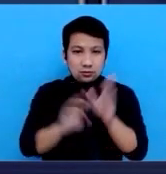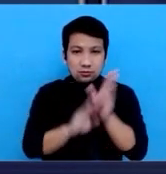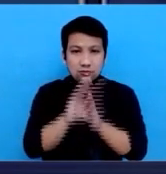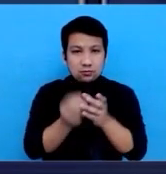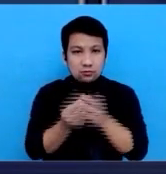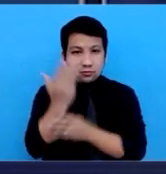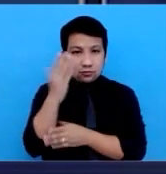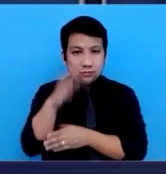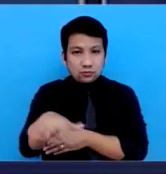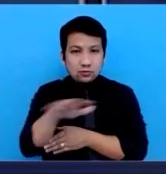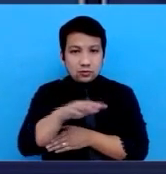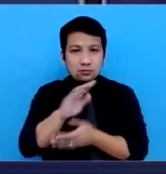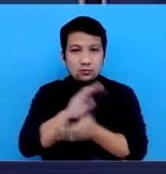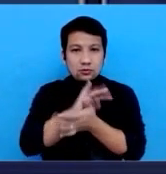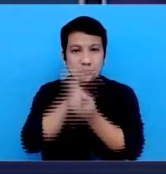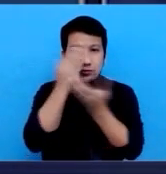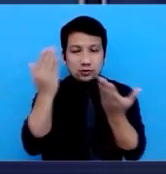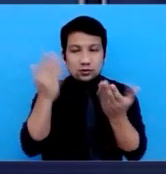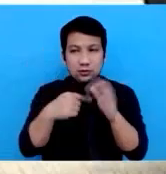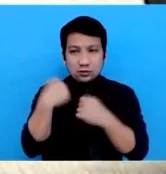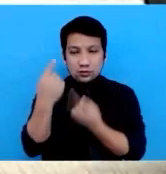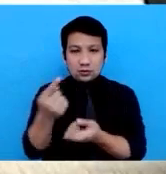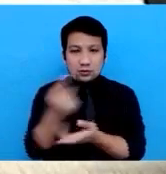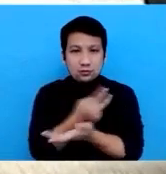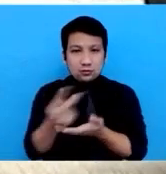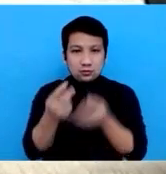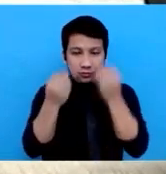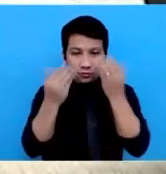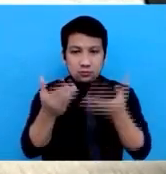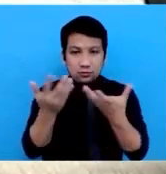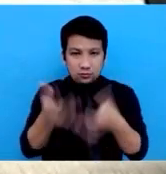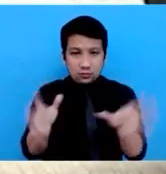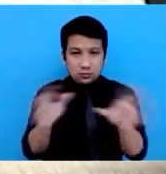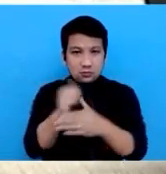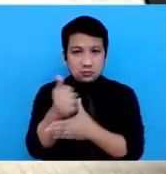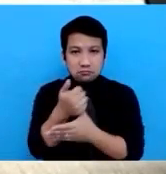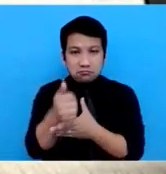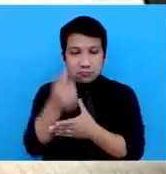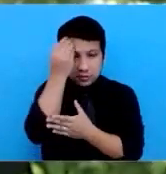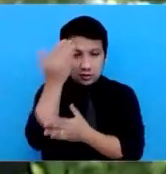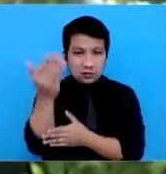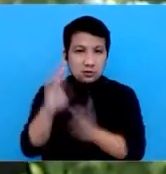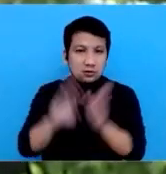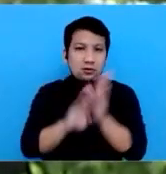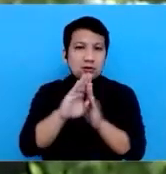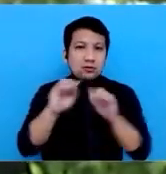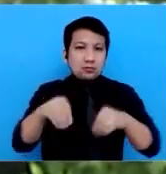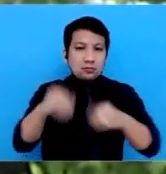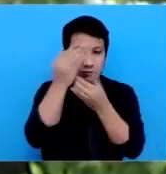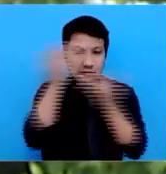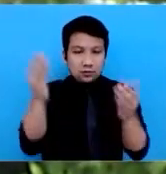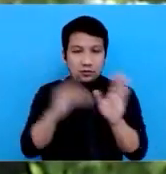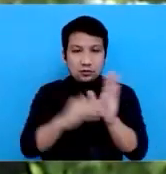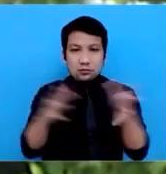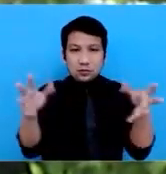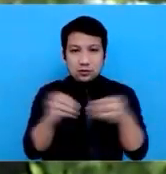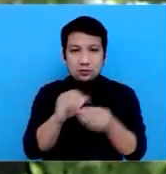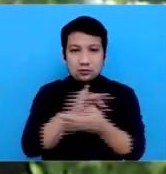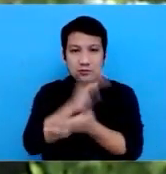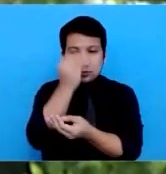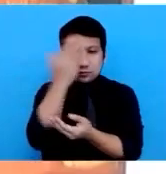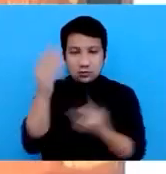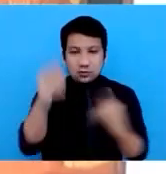bed utilization o kung napupuno na ang mga ospital at isolation center sa isang lugar. Bagamat mataas ang kaso sa Metro